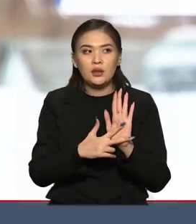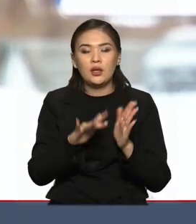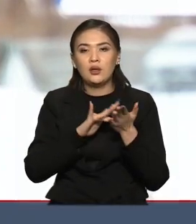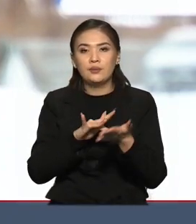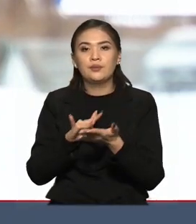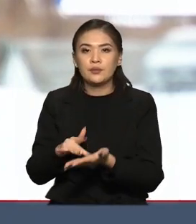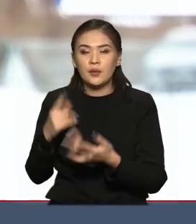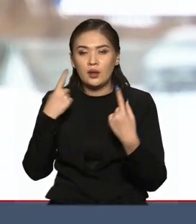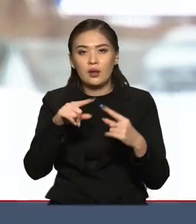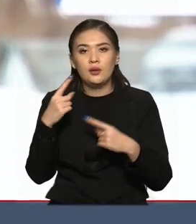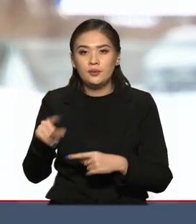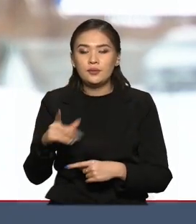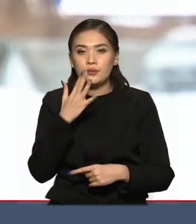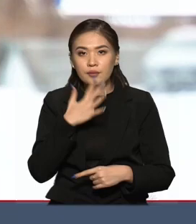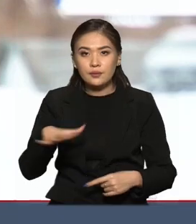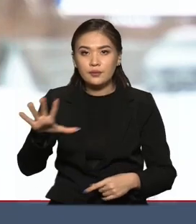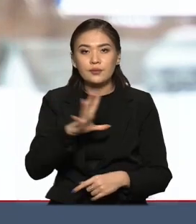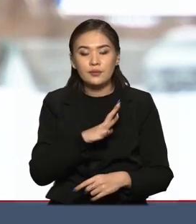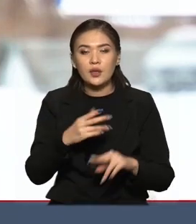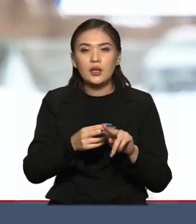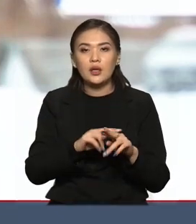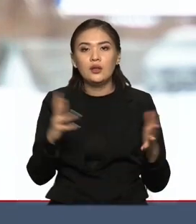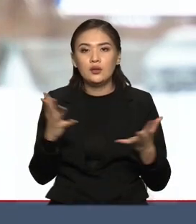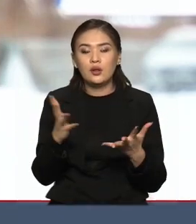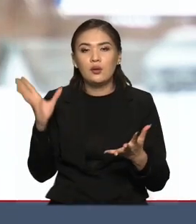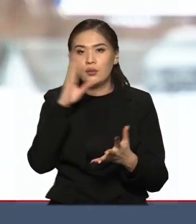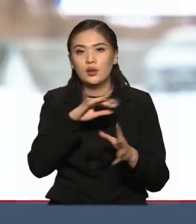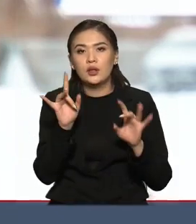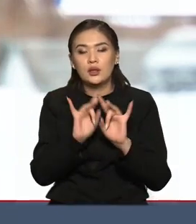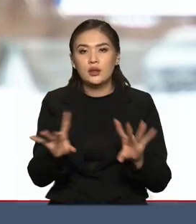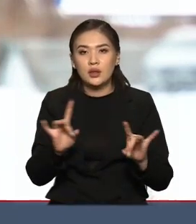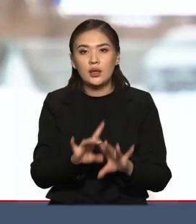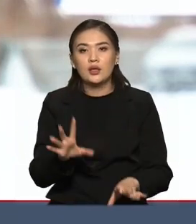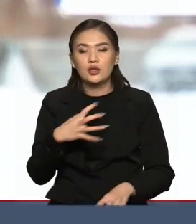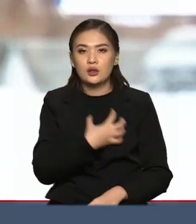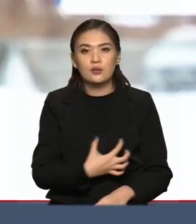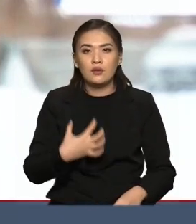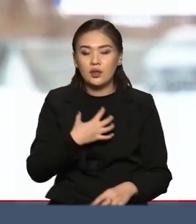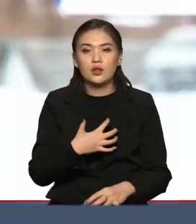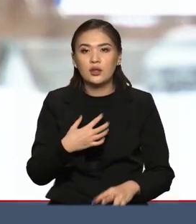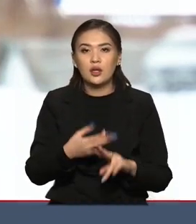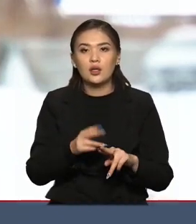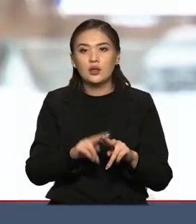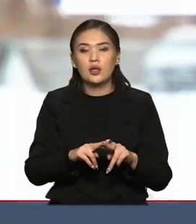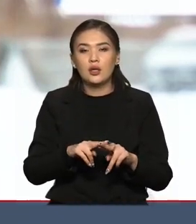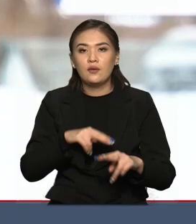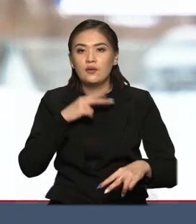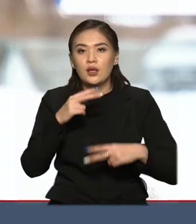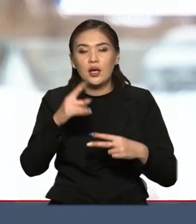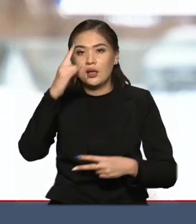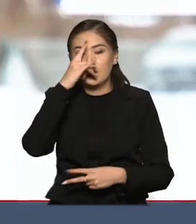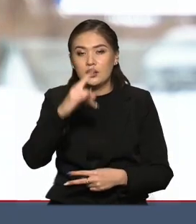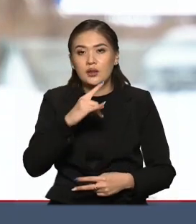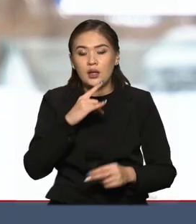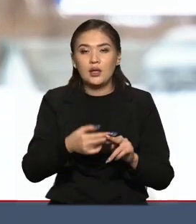эти страны. Это все говорит о том, насколько серьезно возросла роль Казахстана